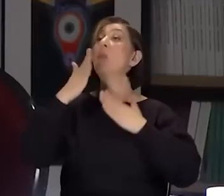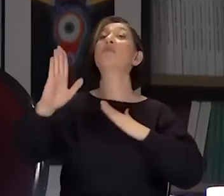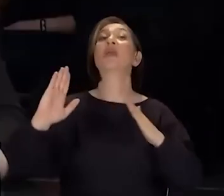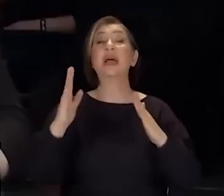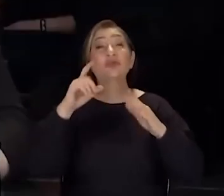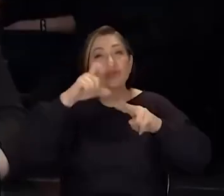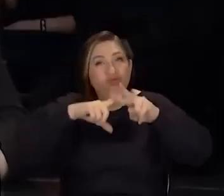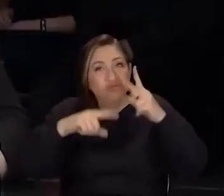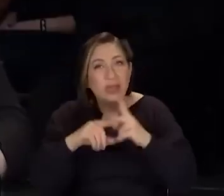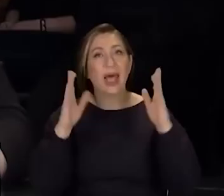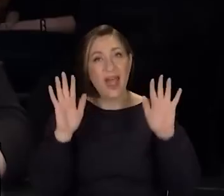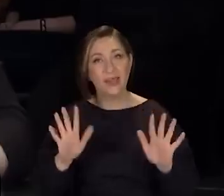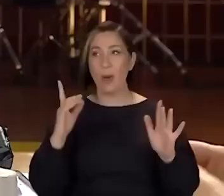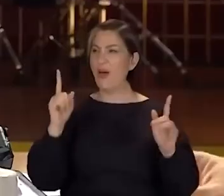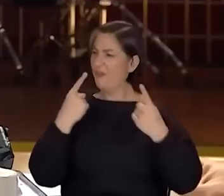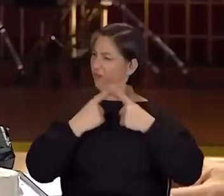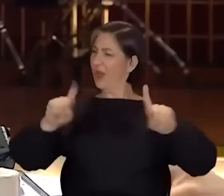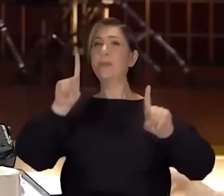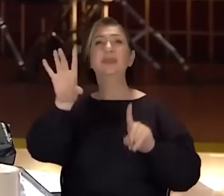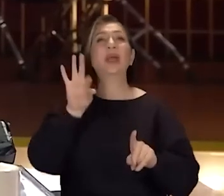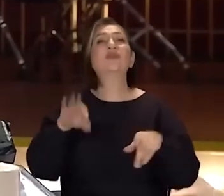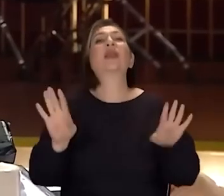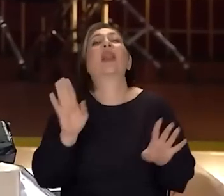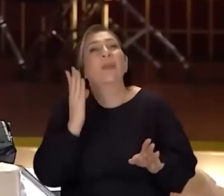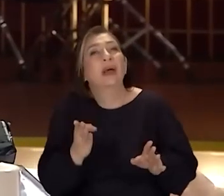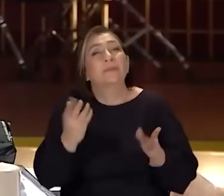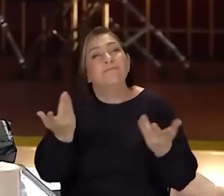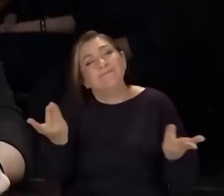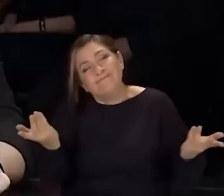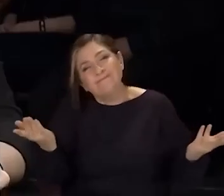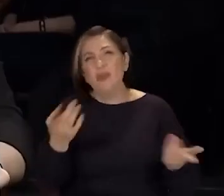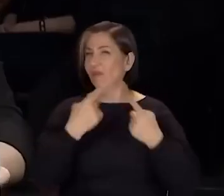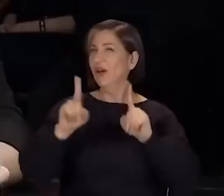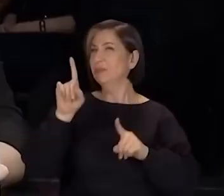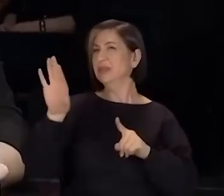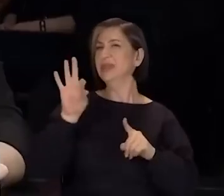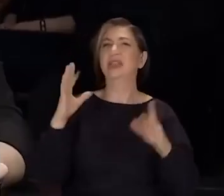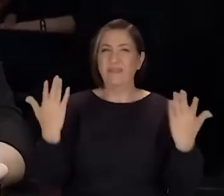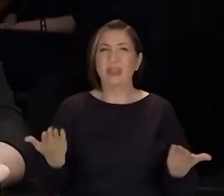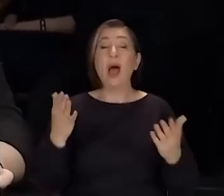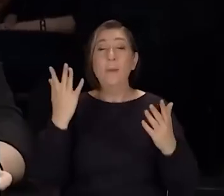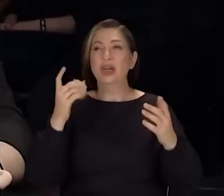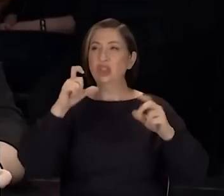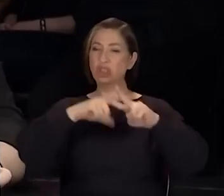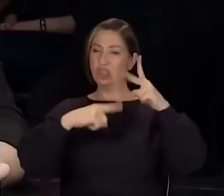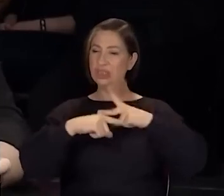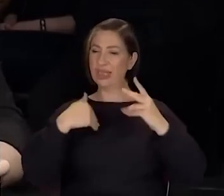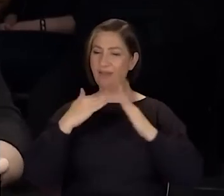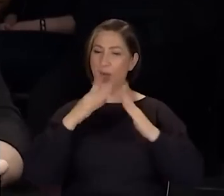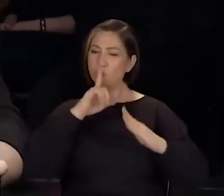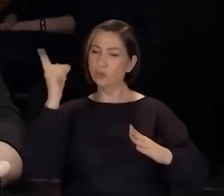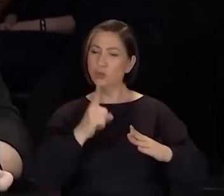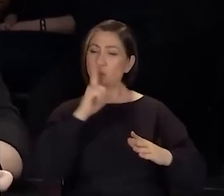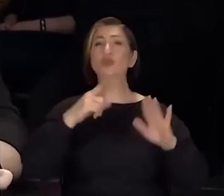ama. Ama caz da böyle marjinal bir tercih değil mi yine de? Marjinal bir tercih. Caz evimde %100 caz dinlemiyorum.